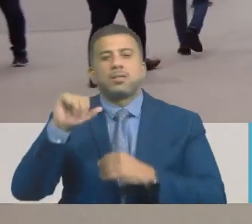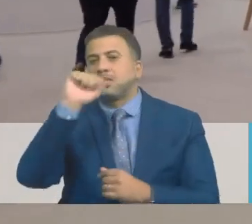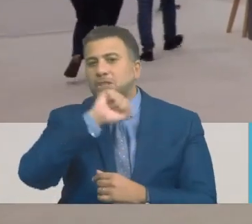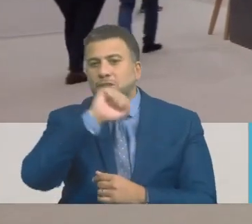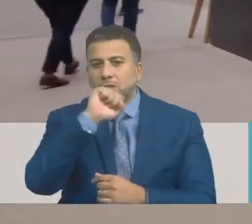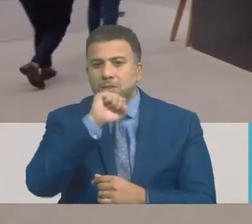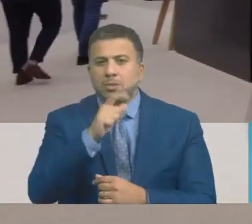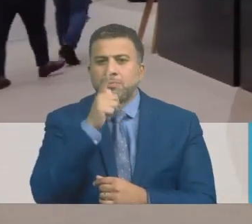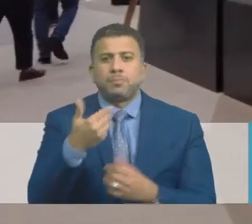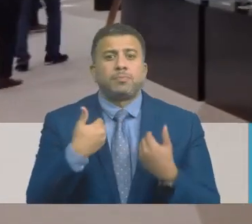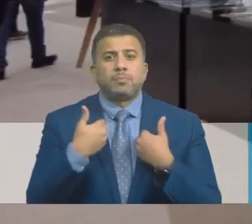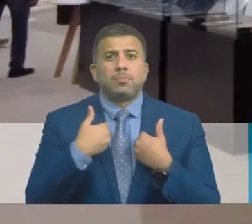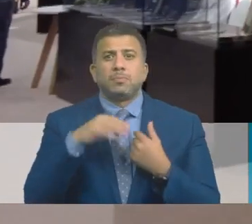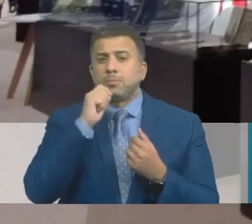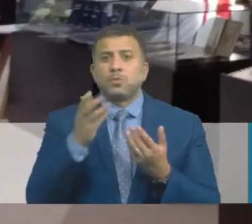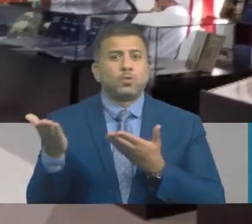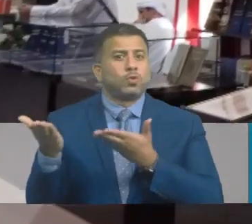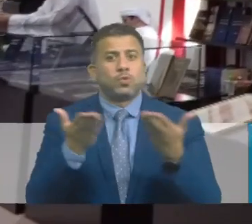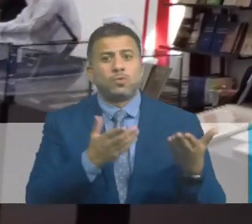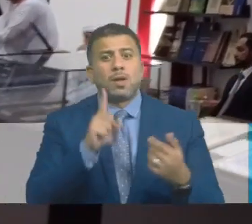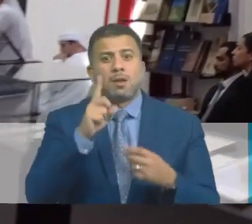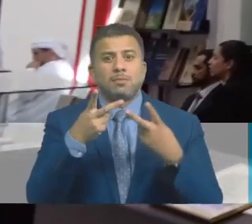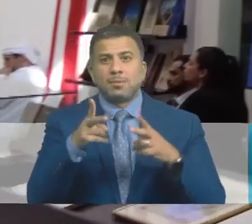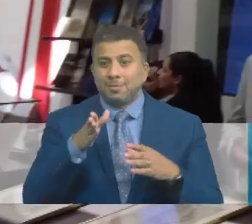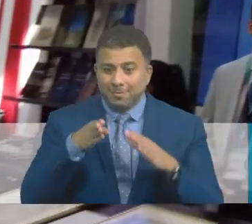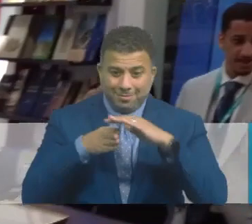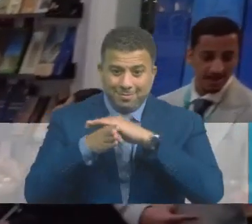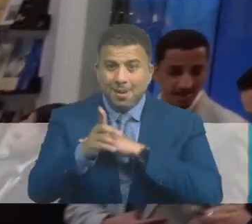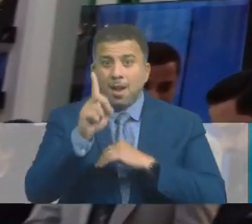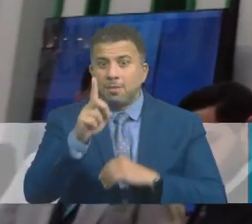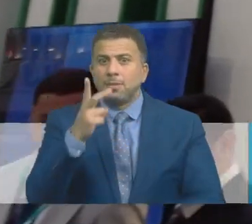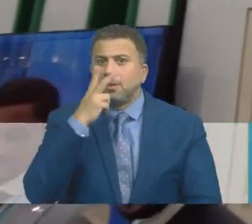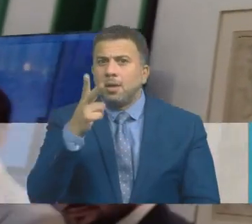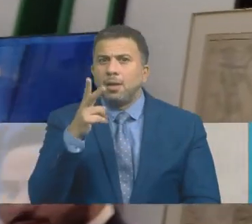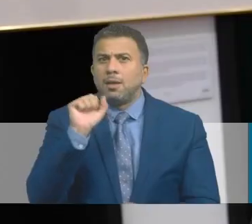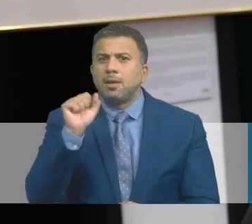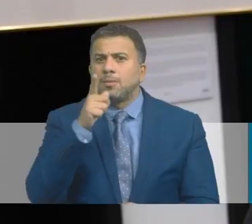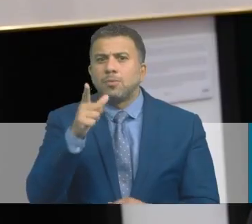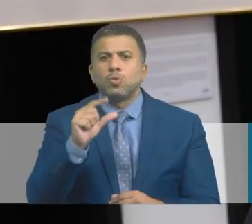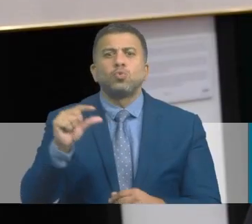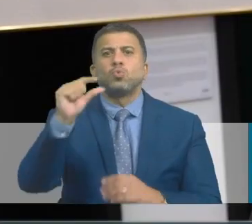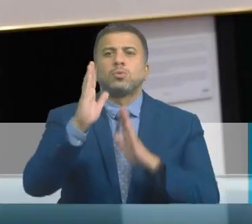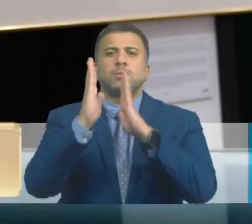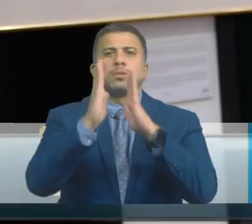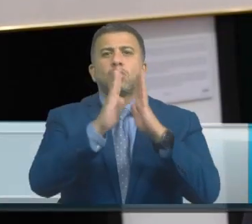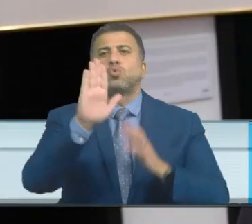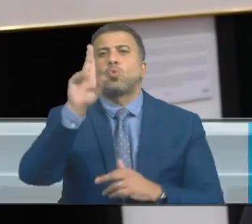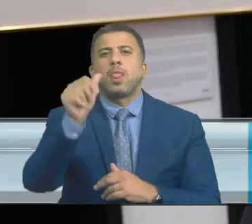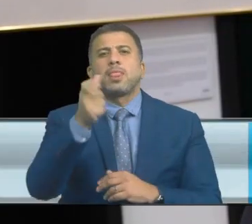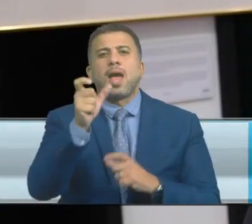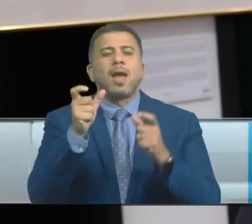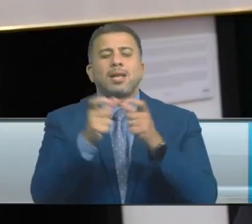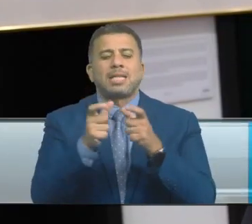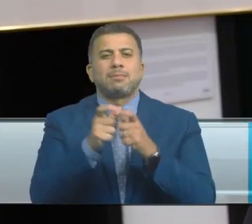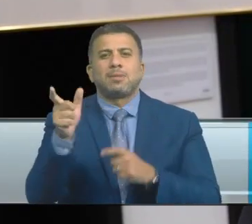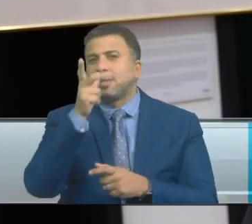الشارقة. احنا شفت لما يدخلون الضيوف بداية الجناح أول ما قابلهم دارة الدكتور سلطان القاسمي، واللي فيها الجانب